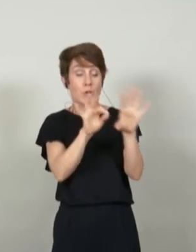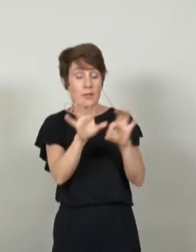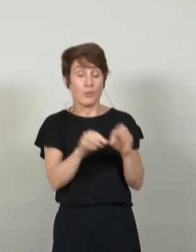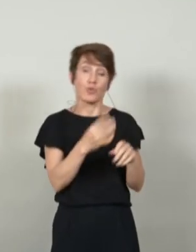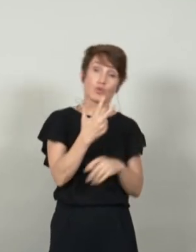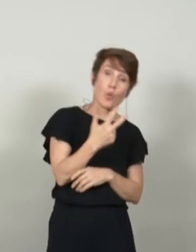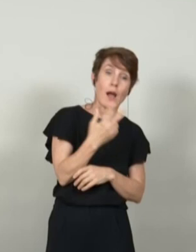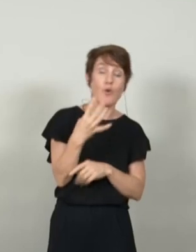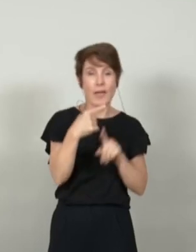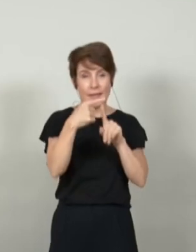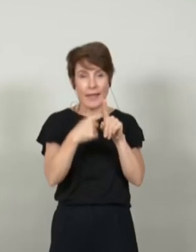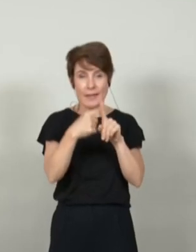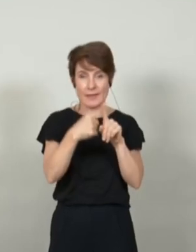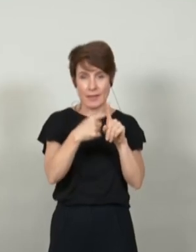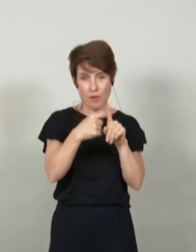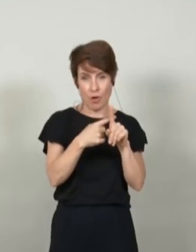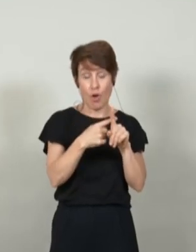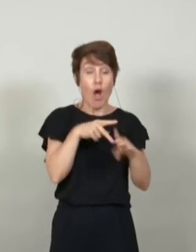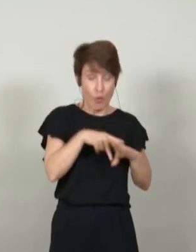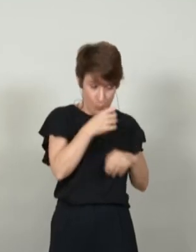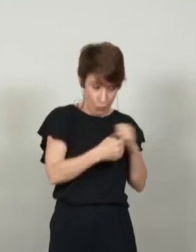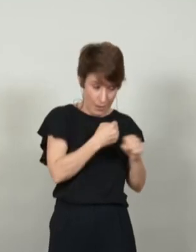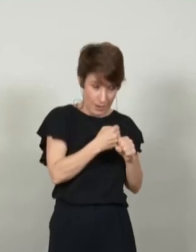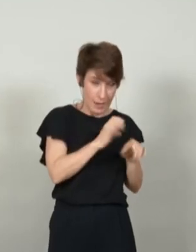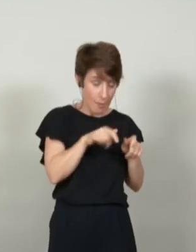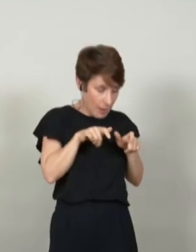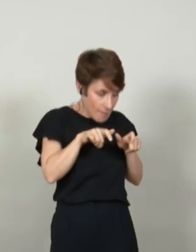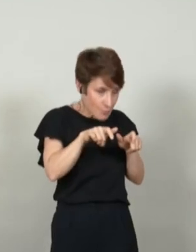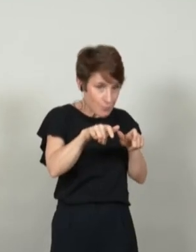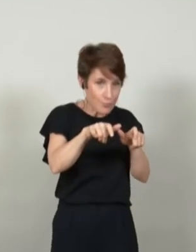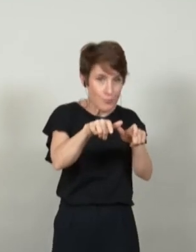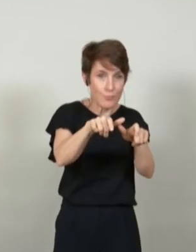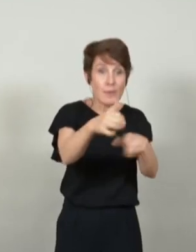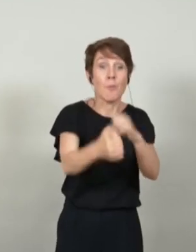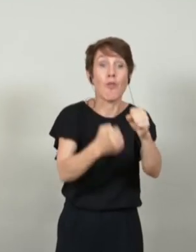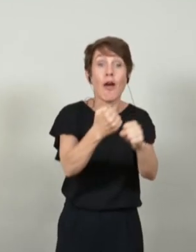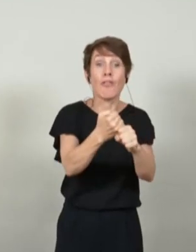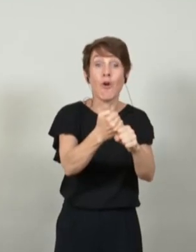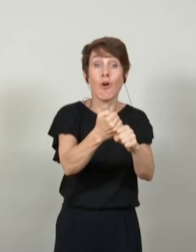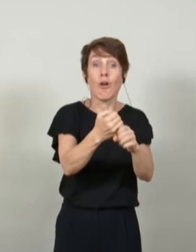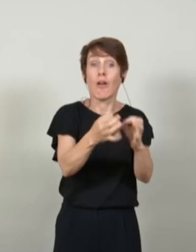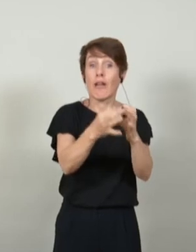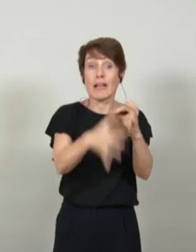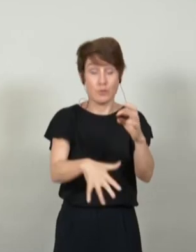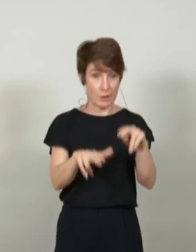début d'année de l'année gagnante et de les suivre en détail là aussi nous n'avons rien